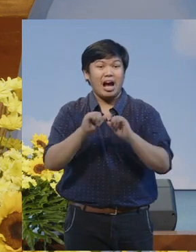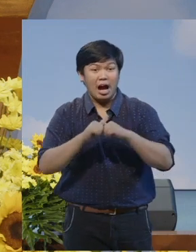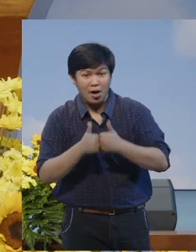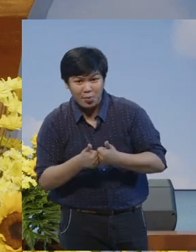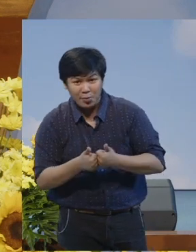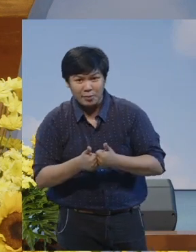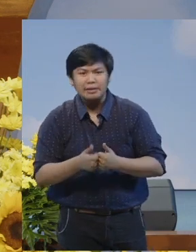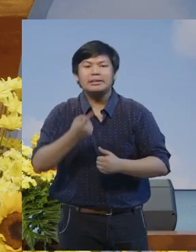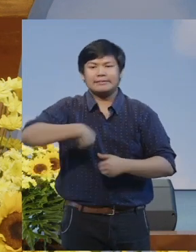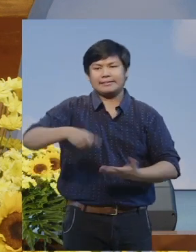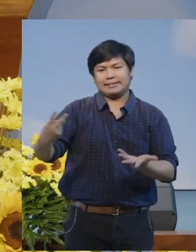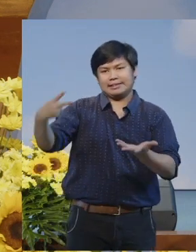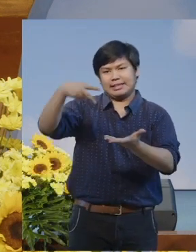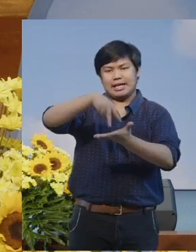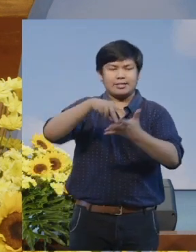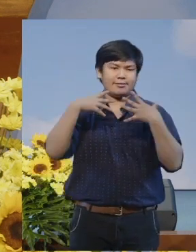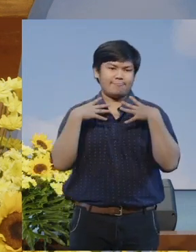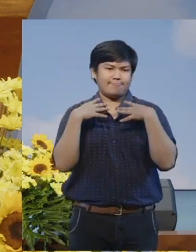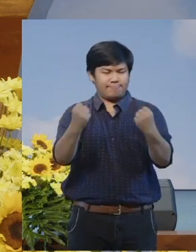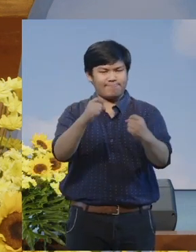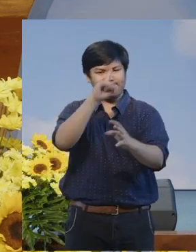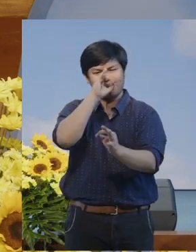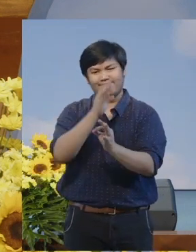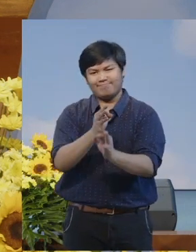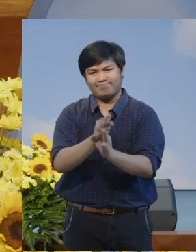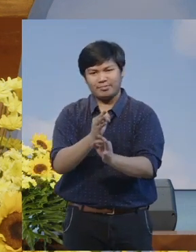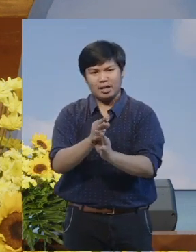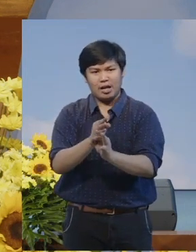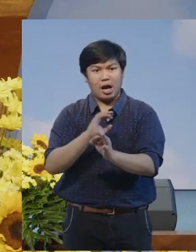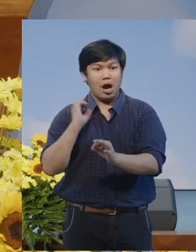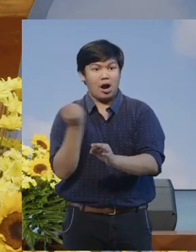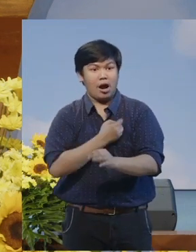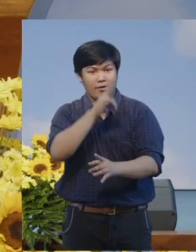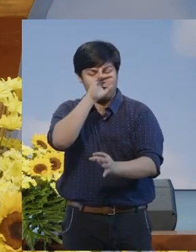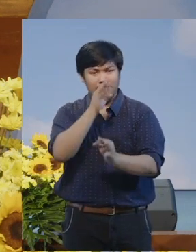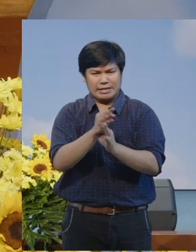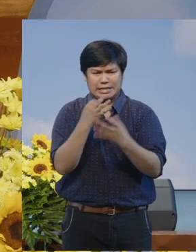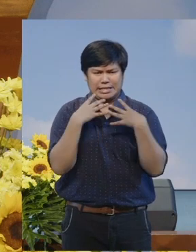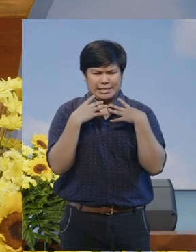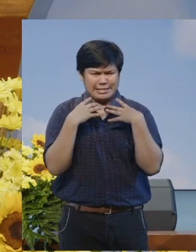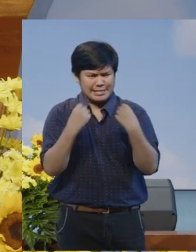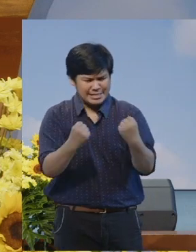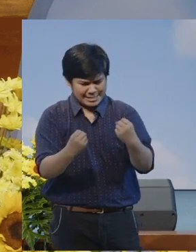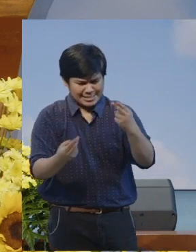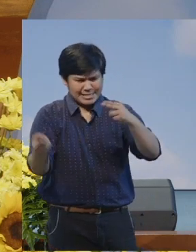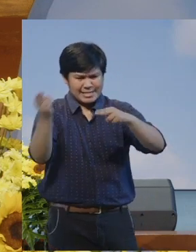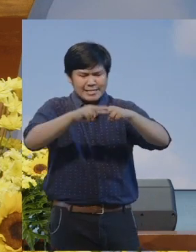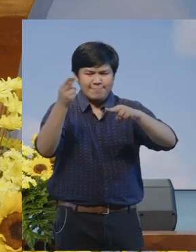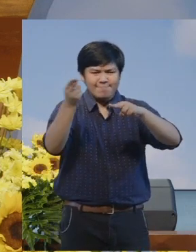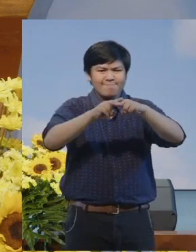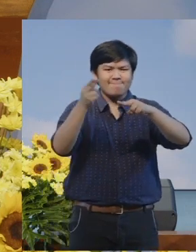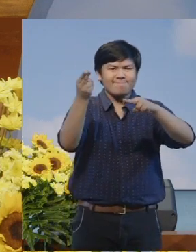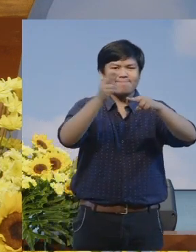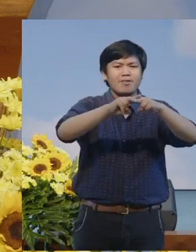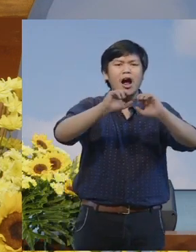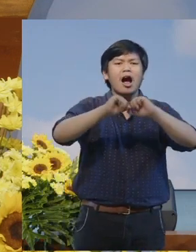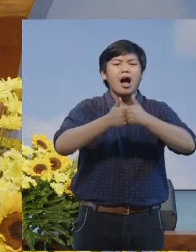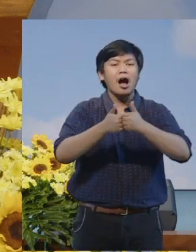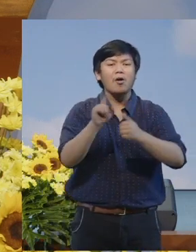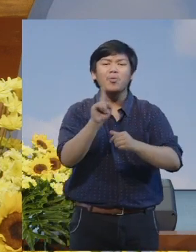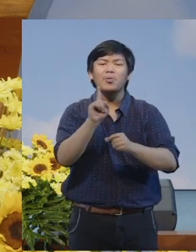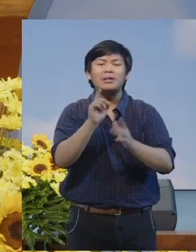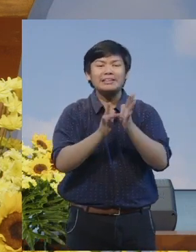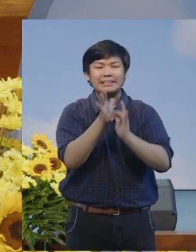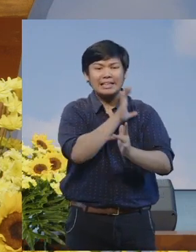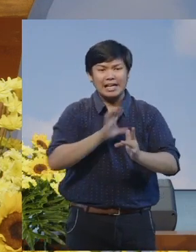Be firm in your faith. Tanganan po natin ang ating pananampalataya. Ang pananampalataya tungkol sa ginawa ni Kristo Jesus